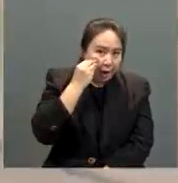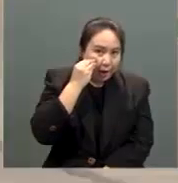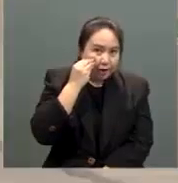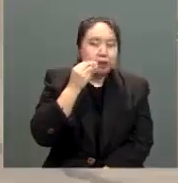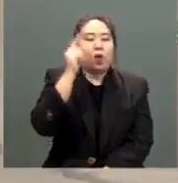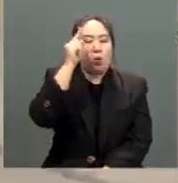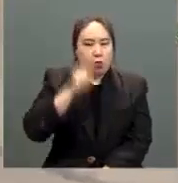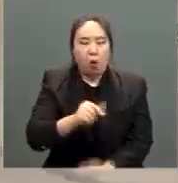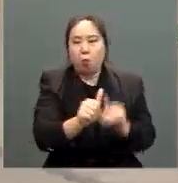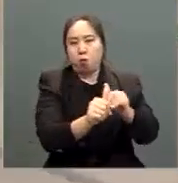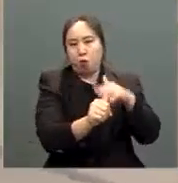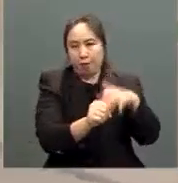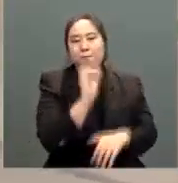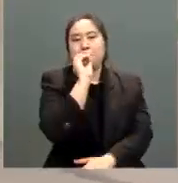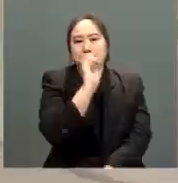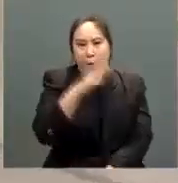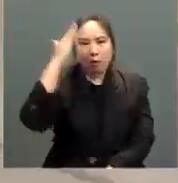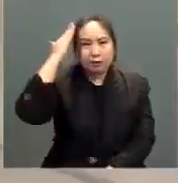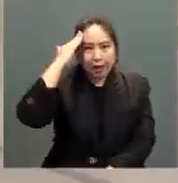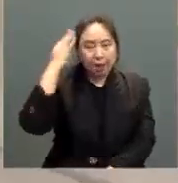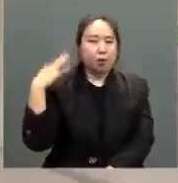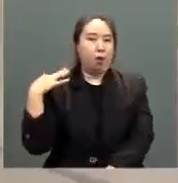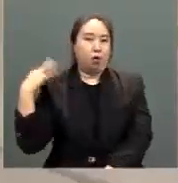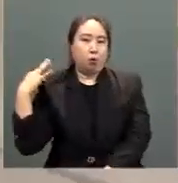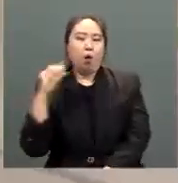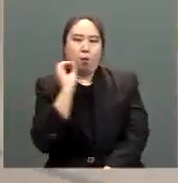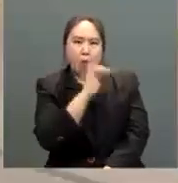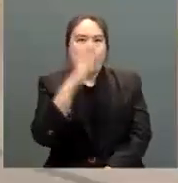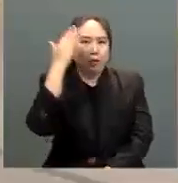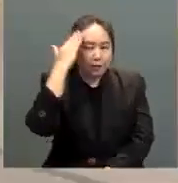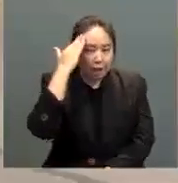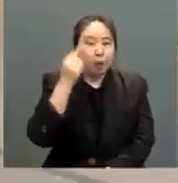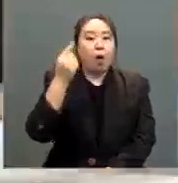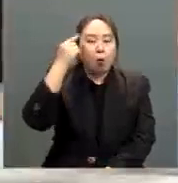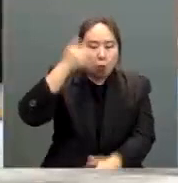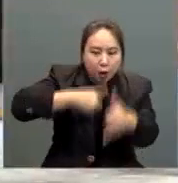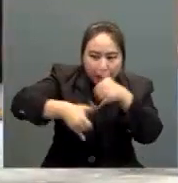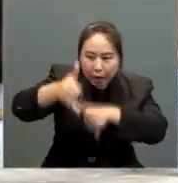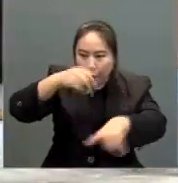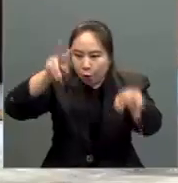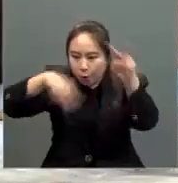ให้กับผู้นำหมู่บ้านทราบแจ้งให้กับอสม.ทราบนะคะเขาจะได้มีวิธีการเข้าไปตรวจแบบ